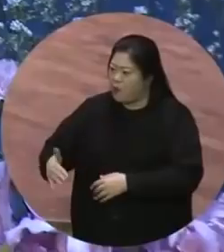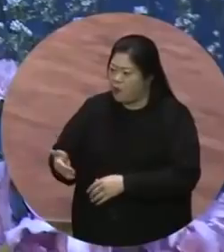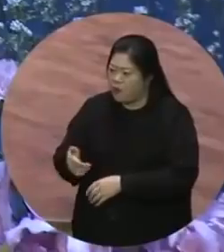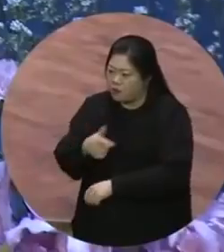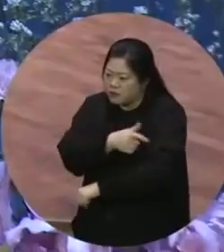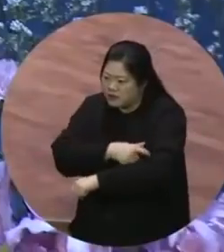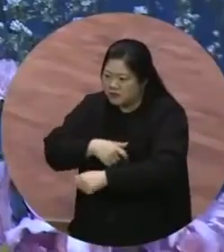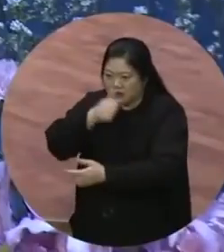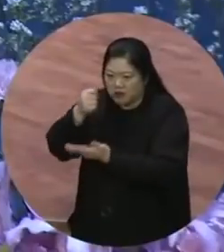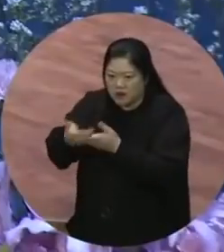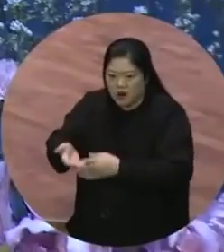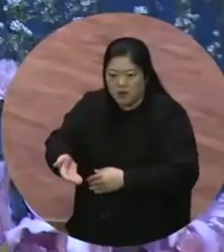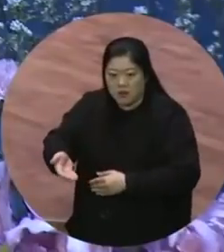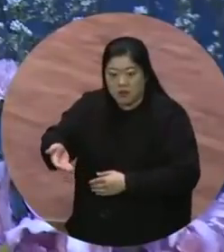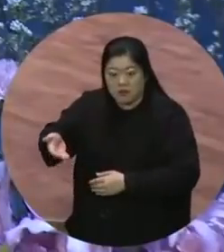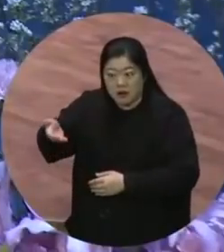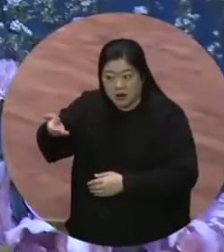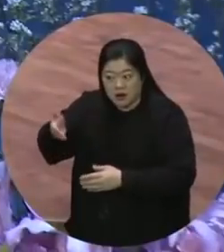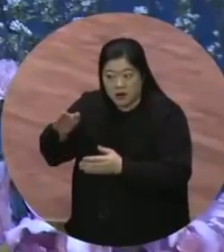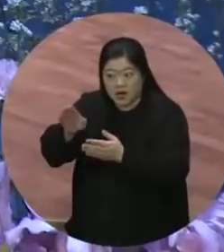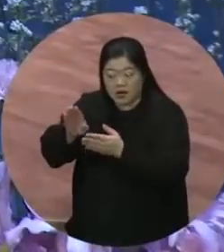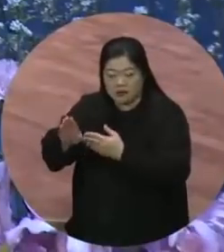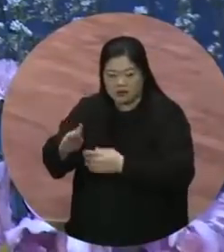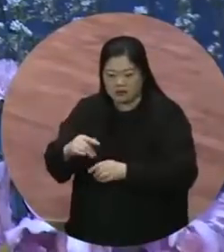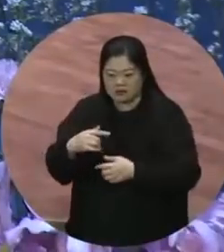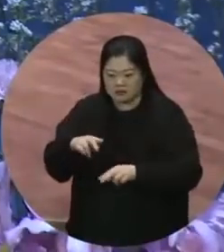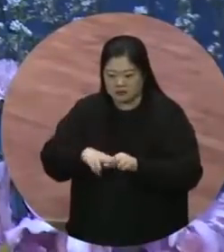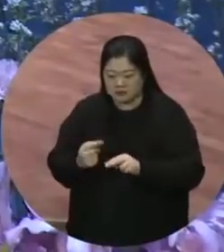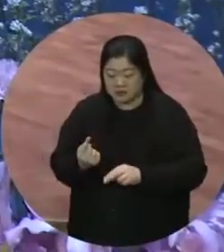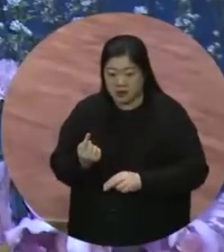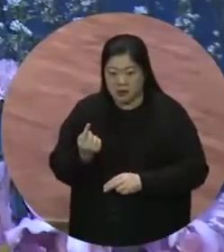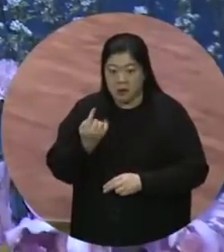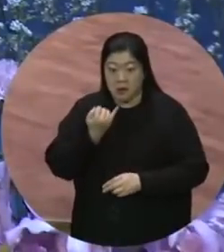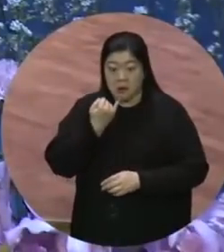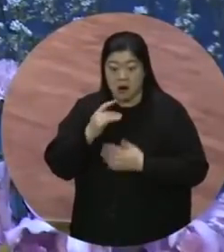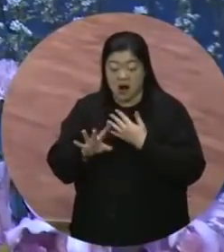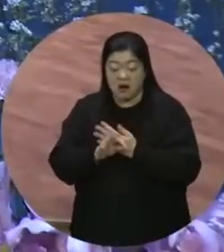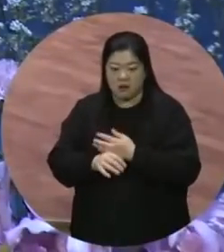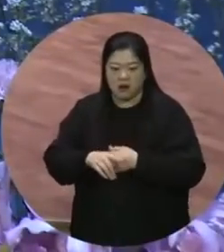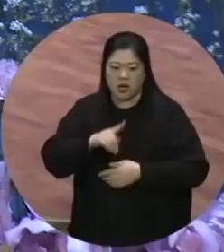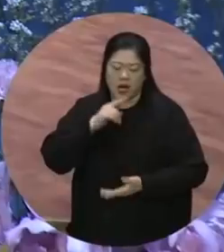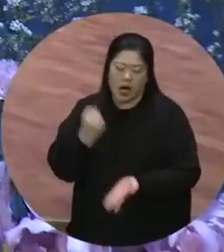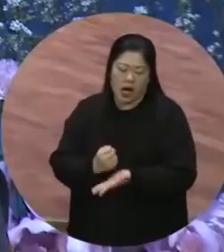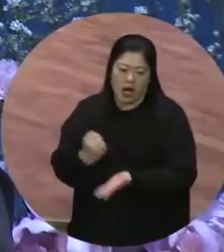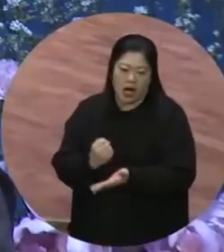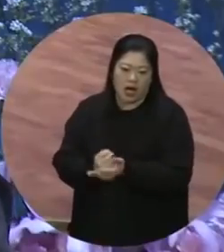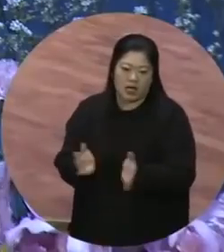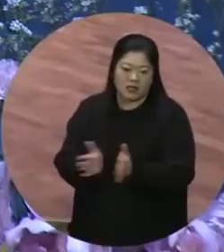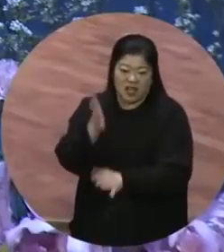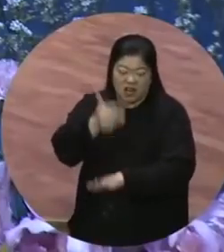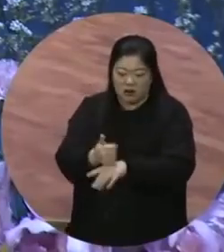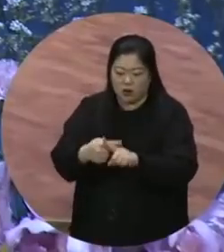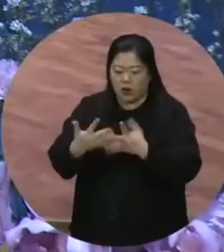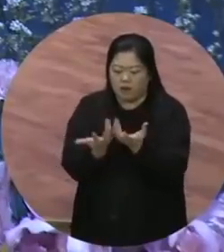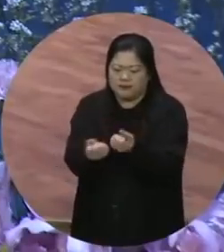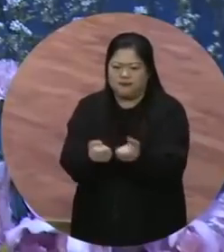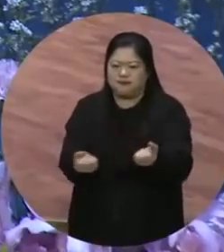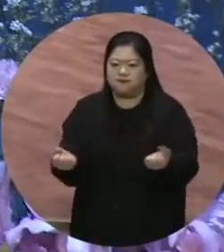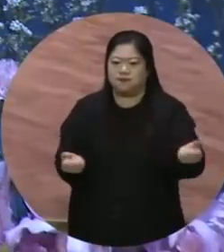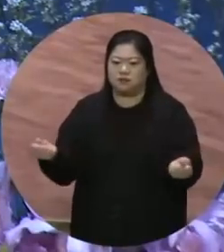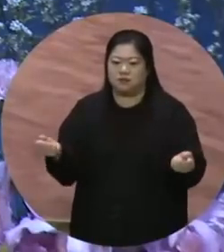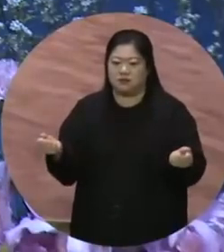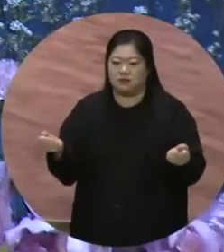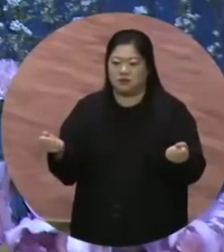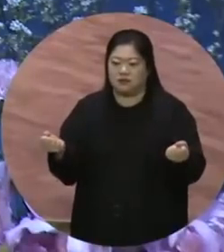완전히 그냥 완전히 박살내버리는 그런 교회들이 많아요, 지금. 심지어 몇천 명 모이는 저